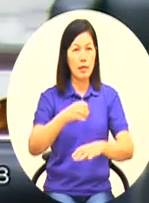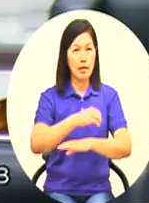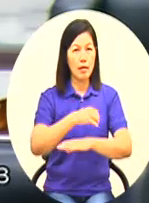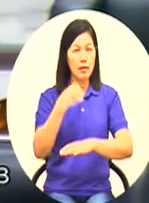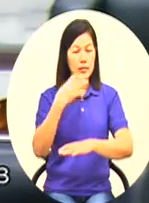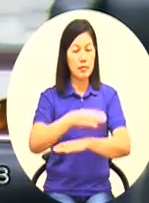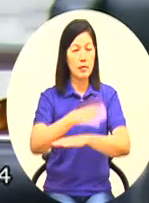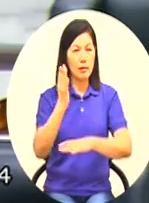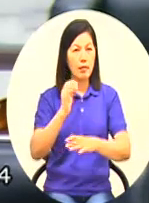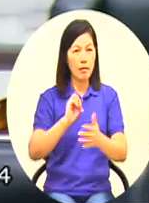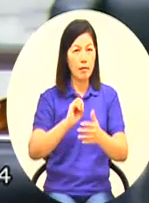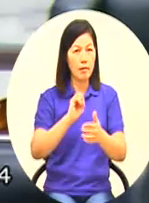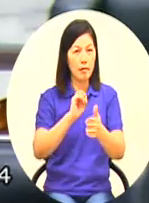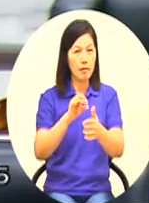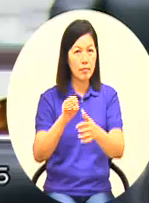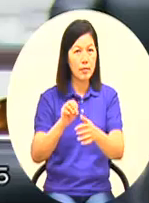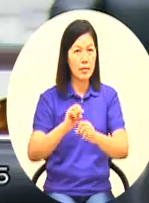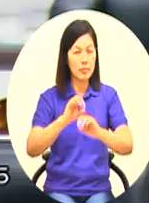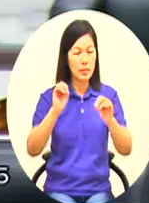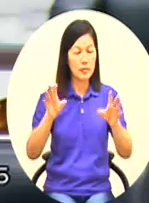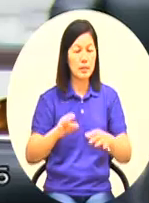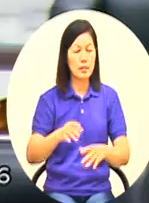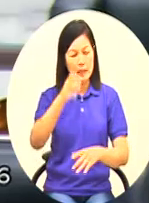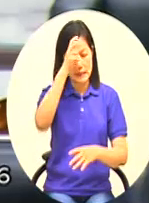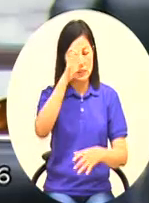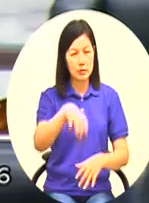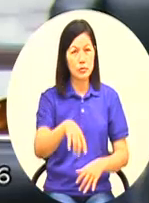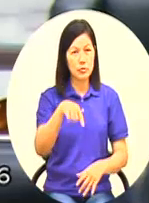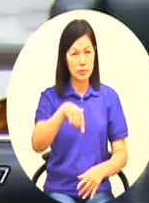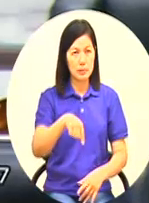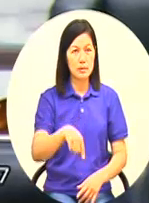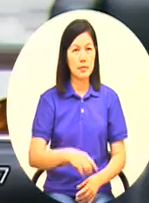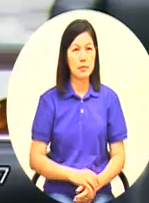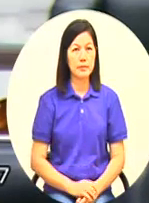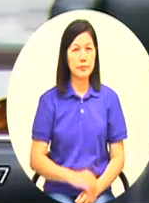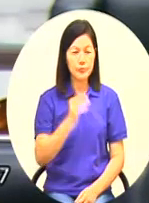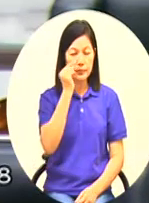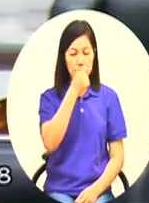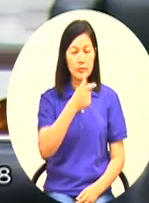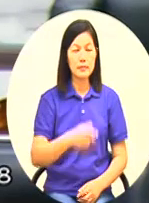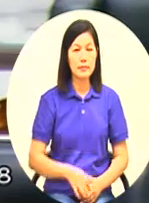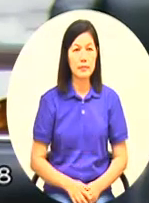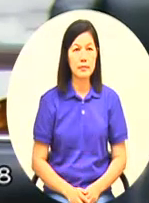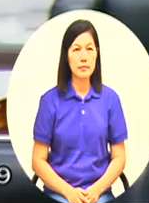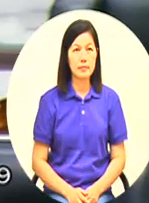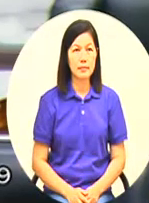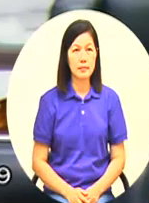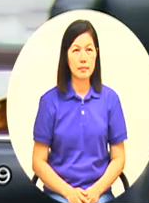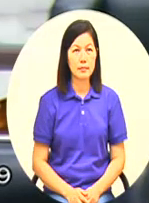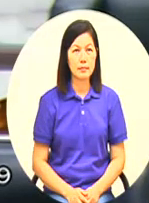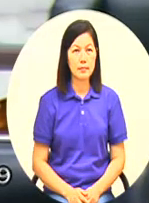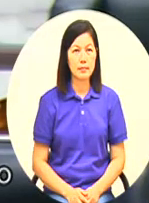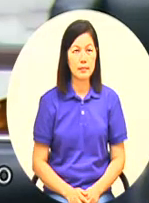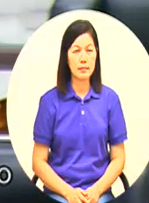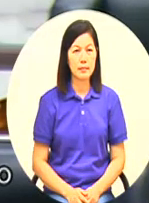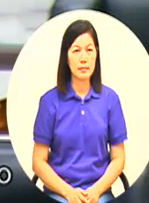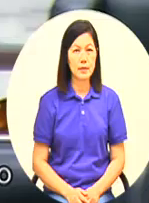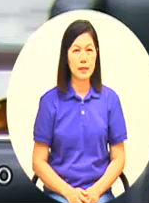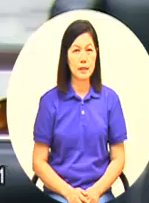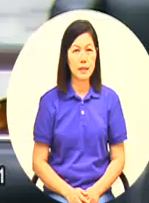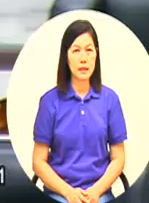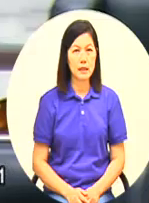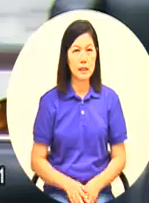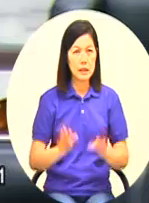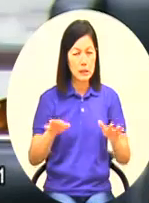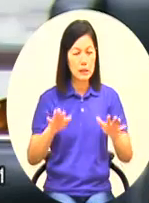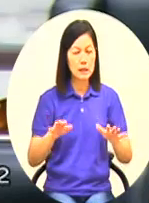希望说，我们警察局这边哦，要特别就是注重说，现在的犯